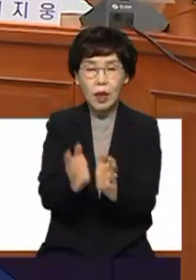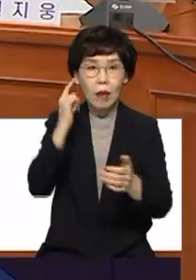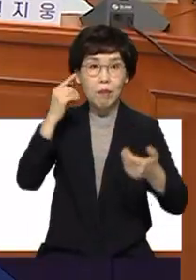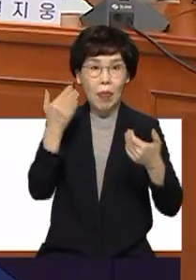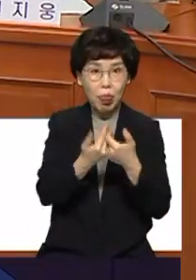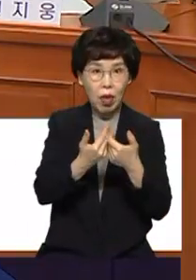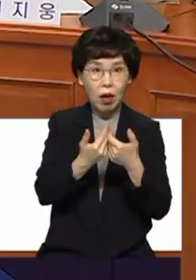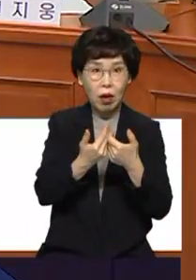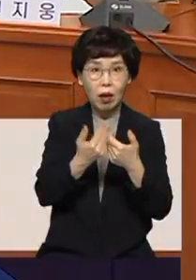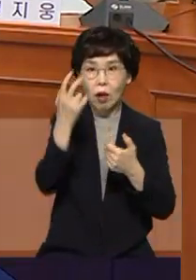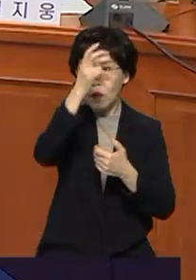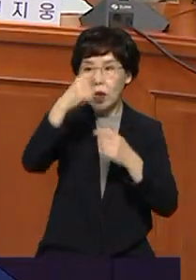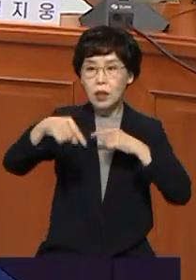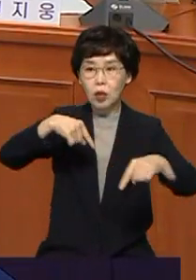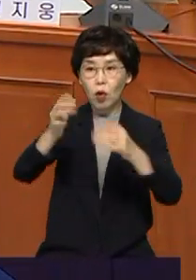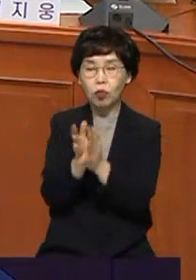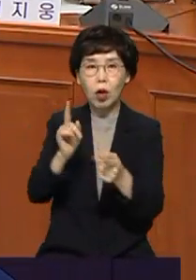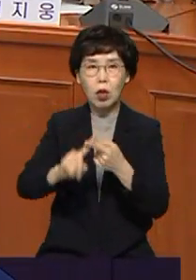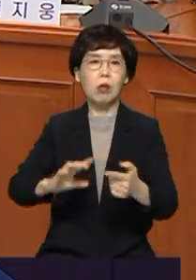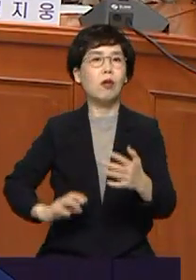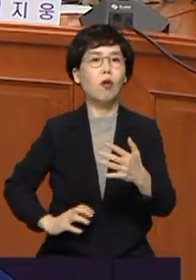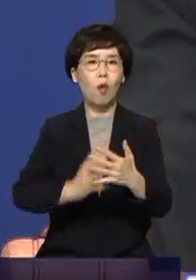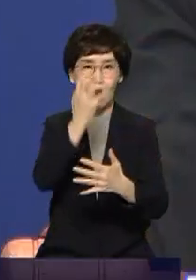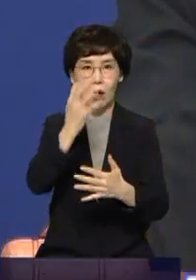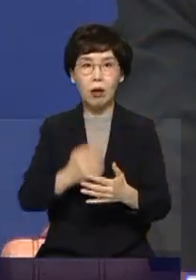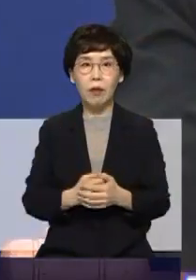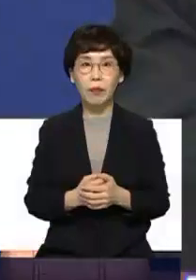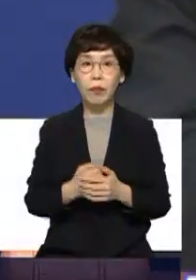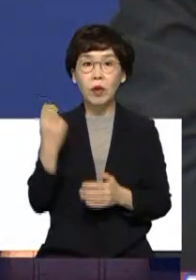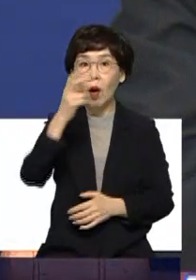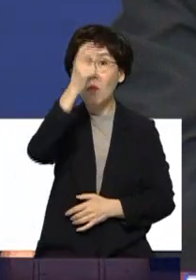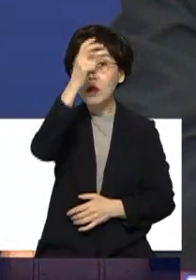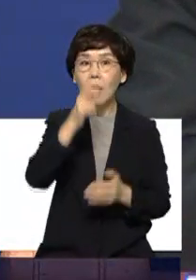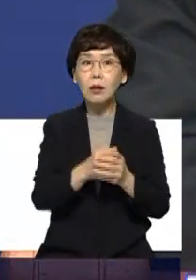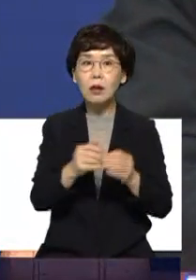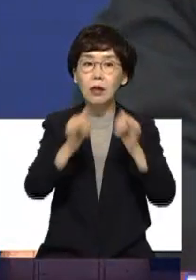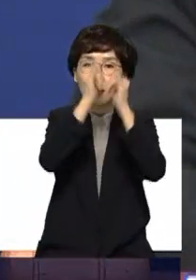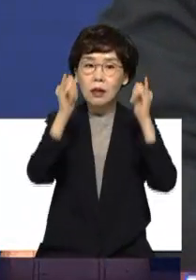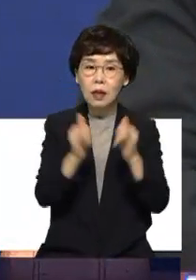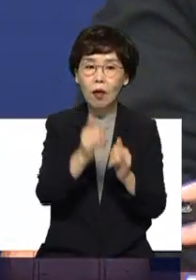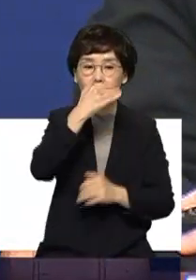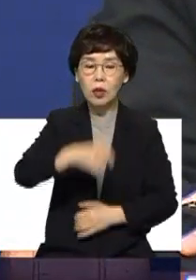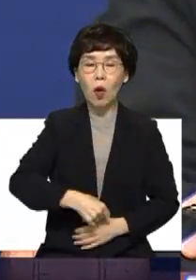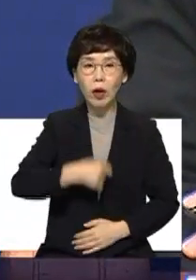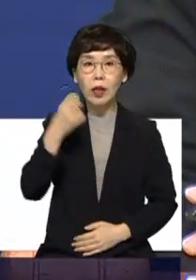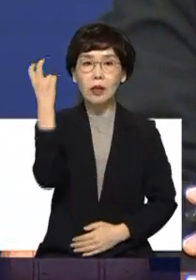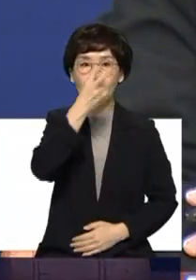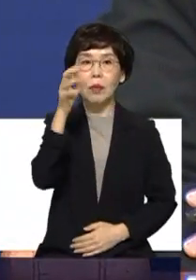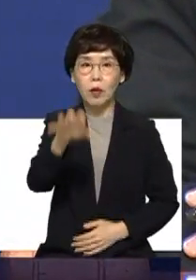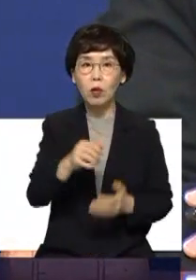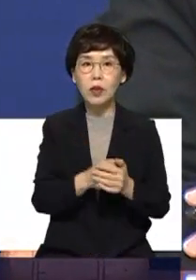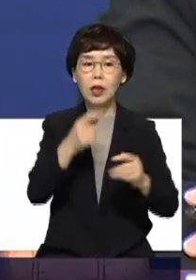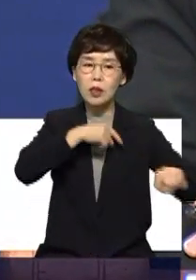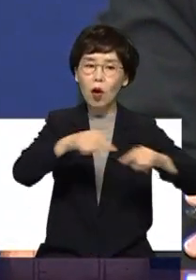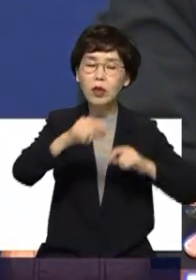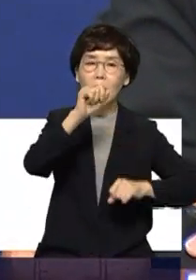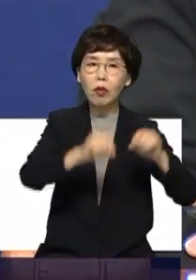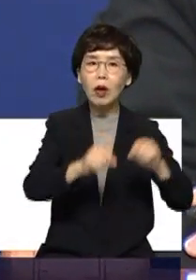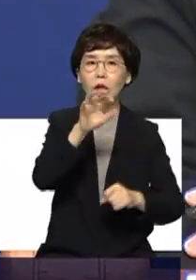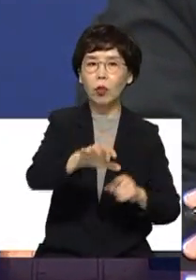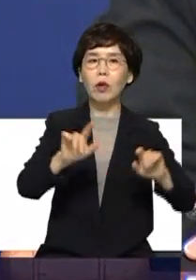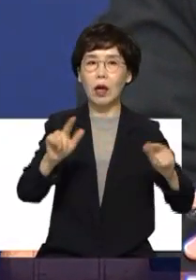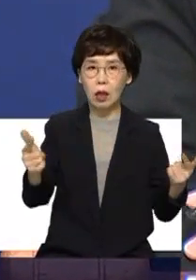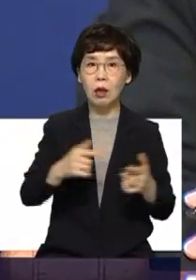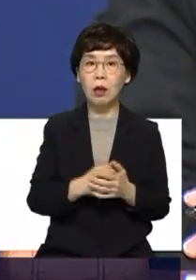수뇌부를 향해선 격앙된 반응을 보였습니다. 검찰은 사회 정의를 지키는 곳이지 정치 행위를 하는 곳이